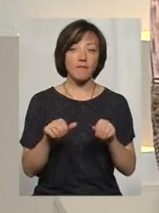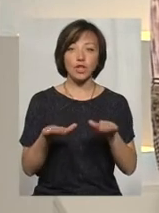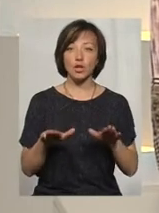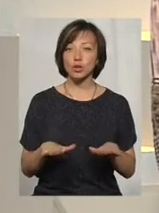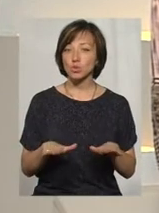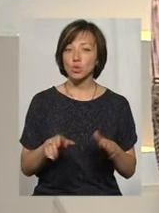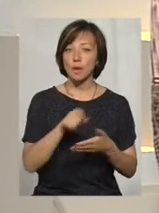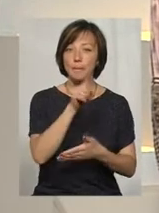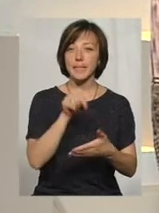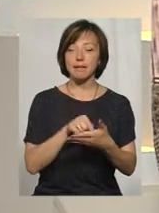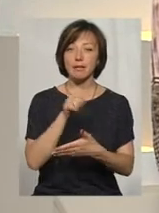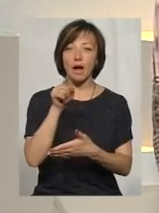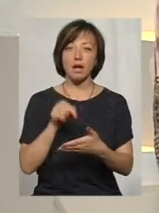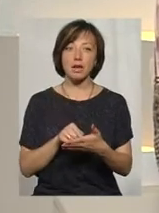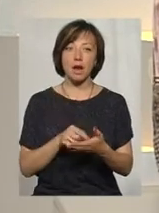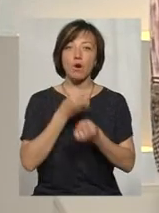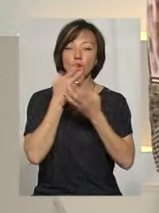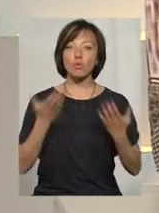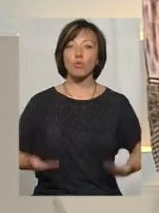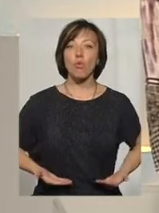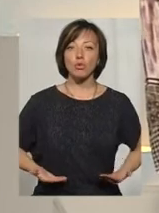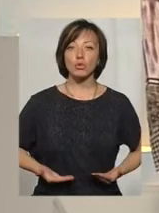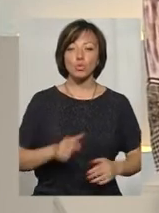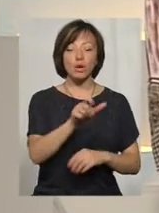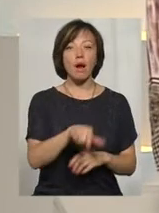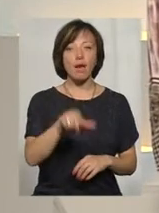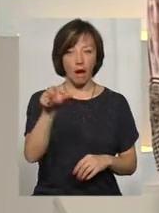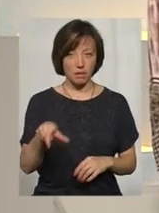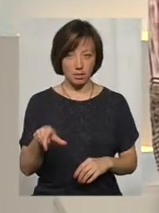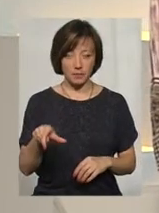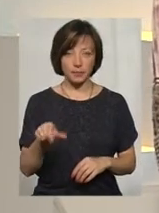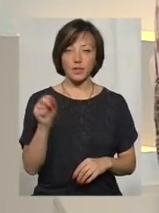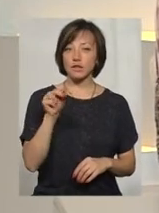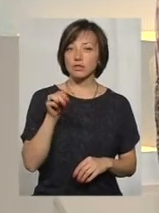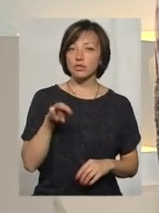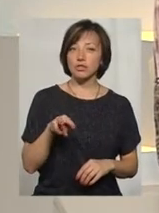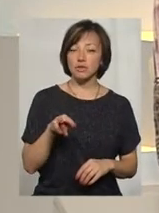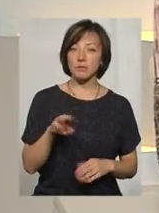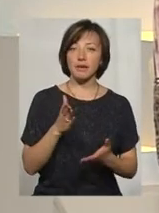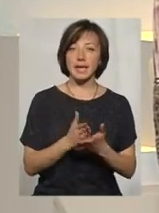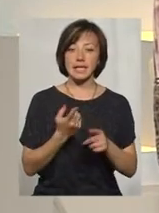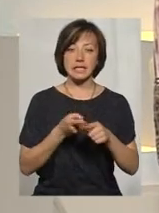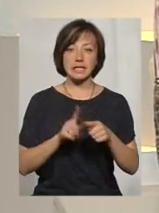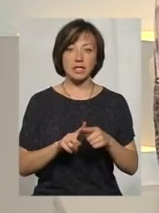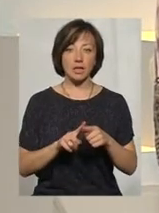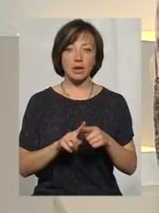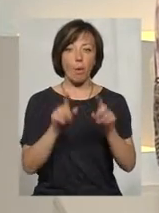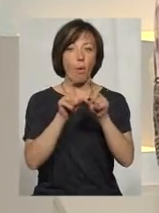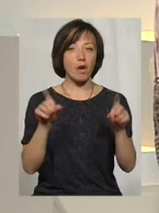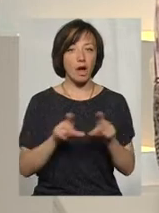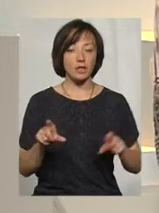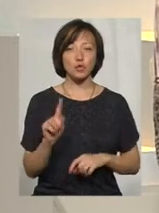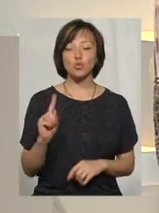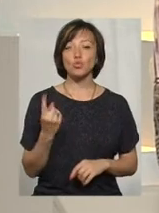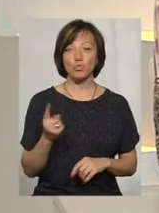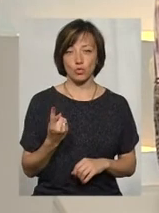вирішуються питання добробуту життя краян. Чим є ці органи і чому,